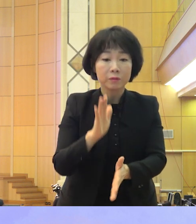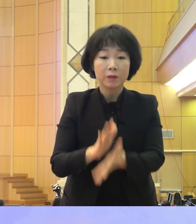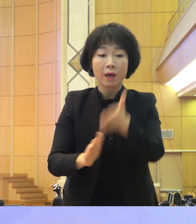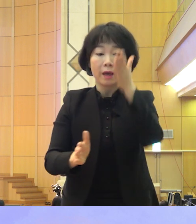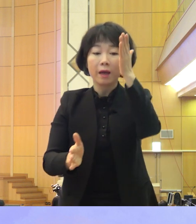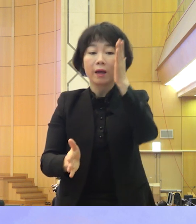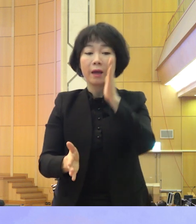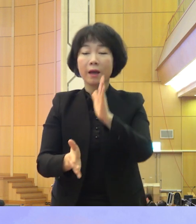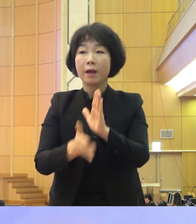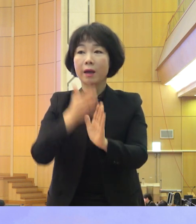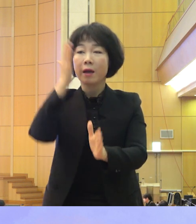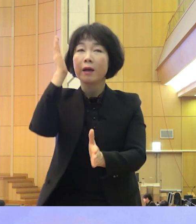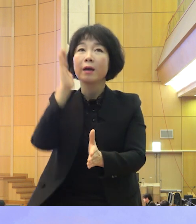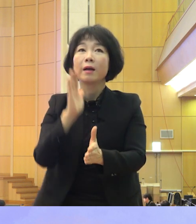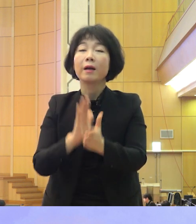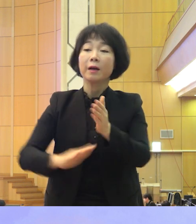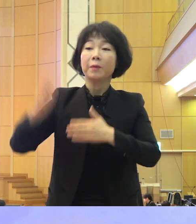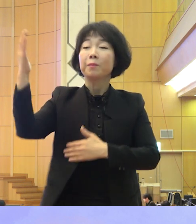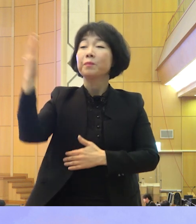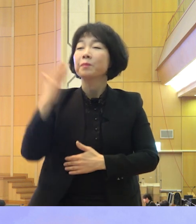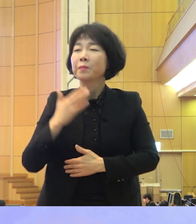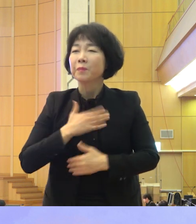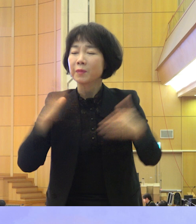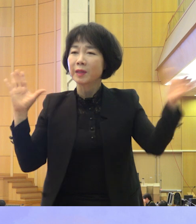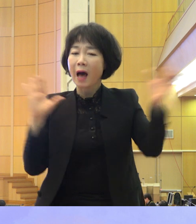수가 없네.